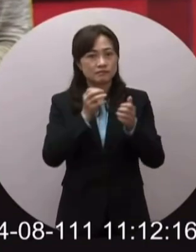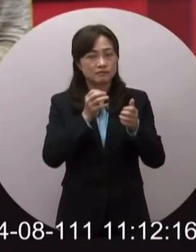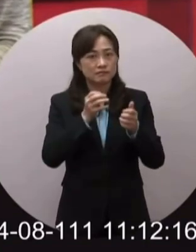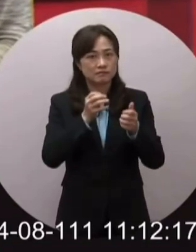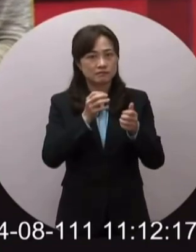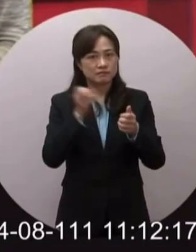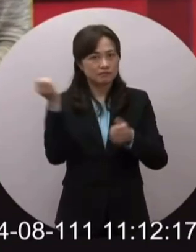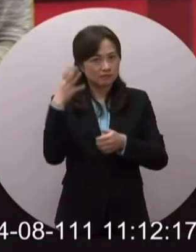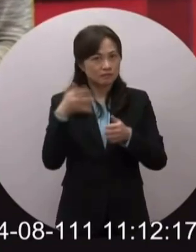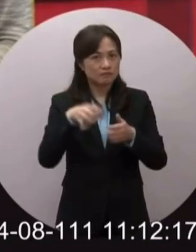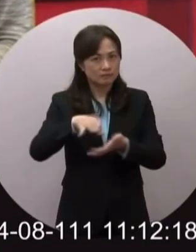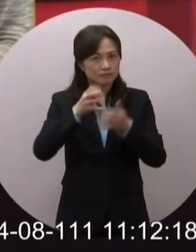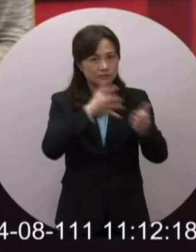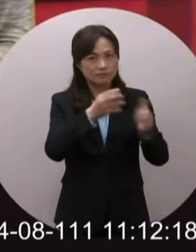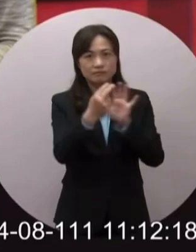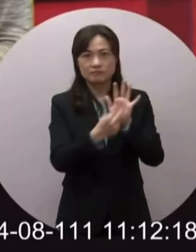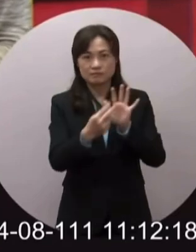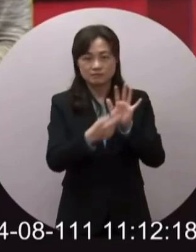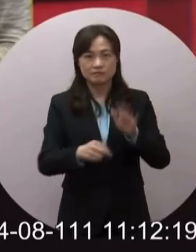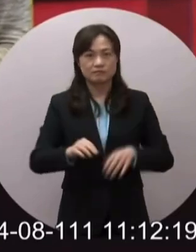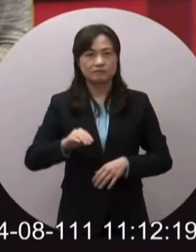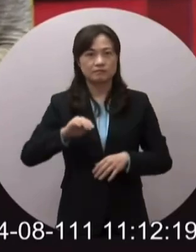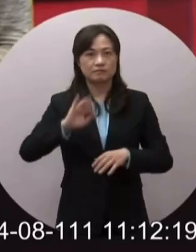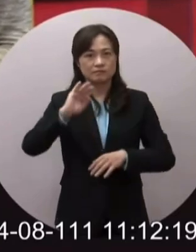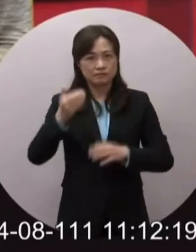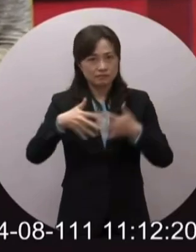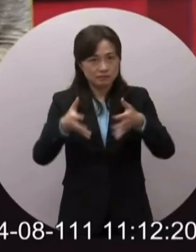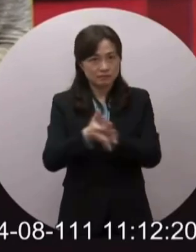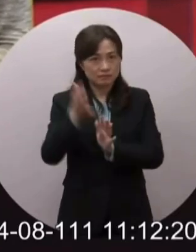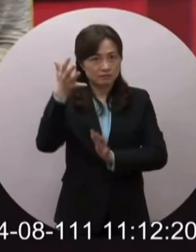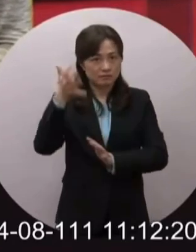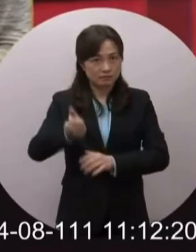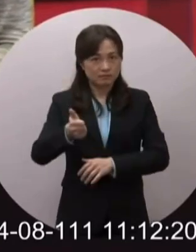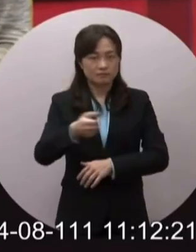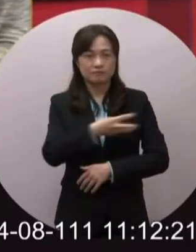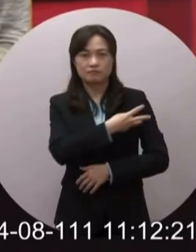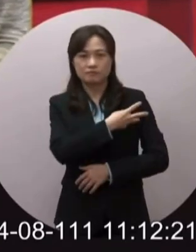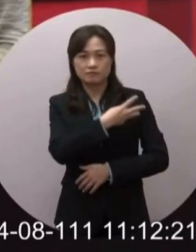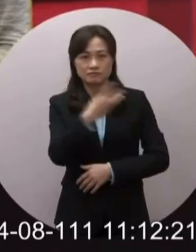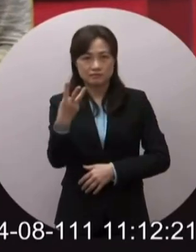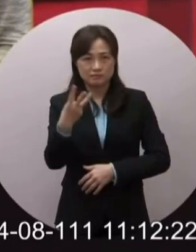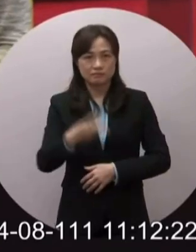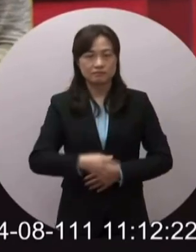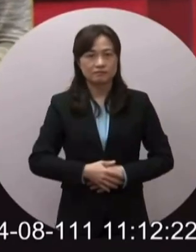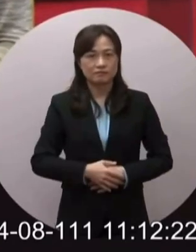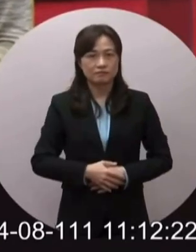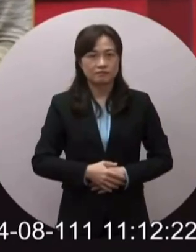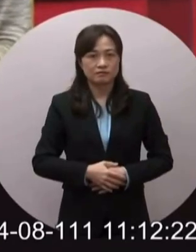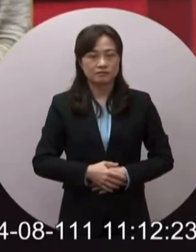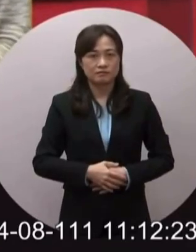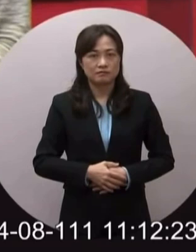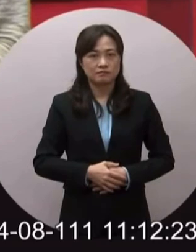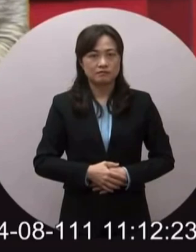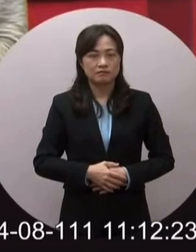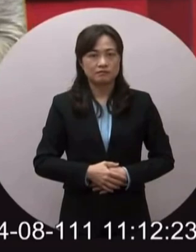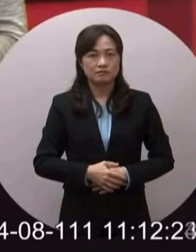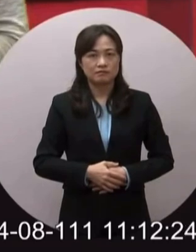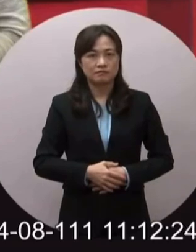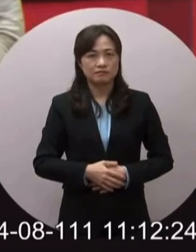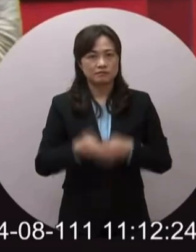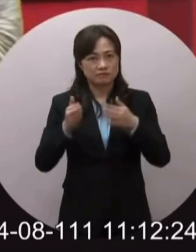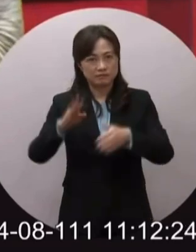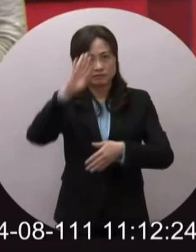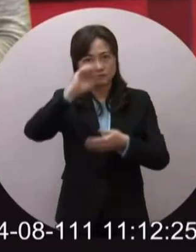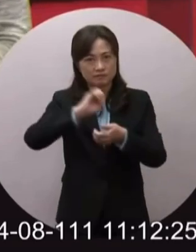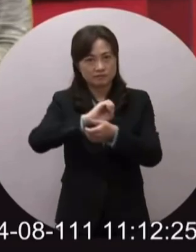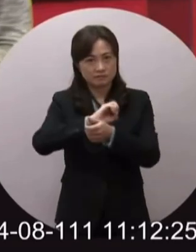的部分哦，但是部长应该知道，星期三呢，在教文我们就在关心有关于防疫相关部分，